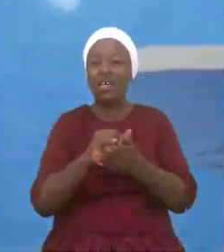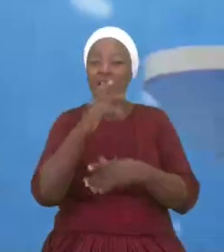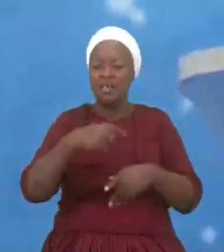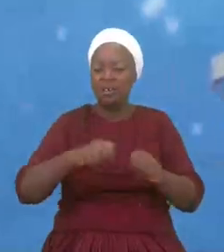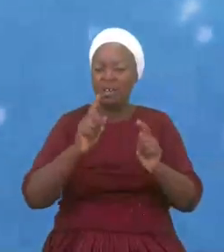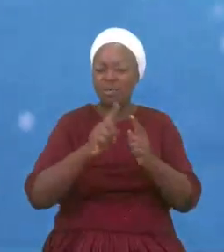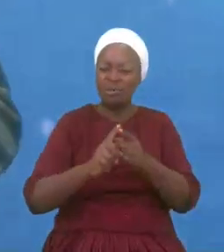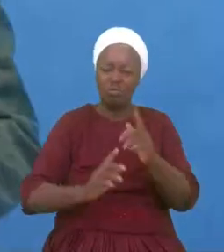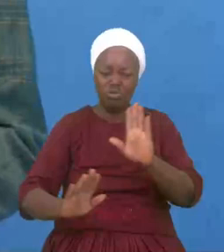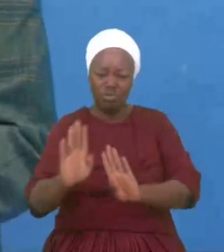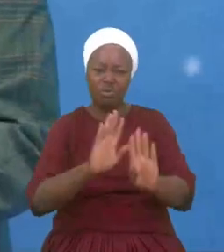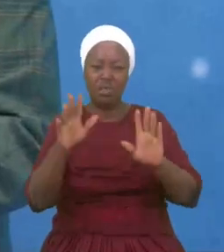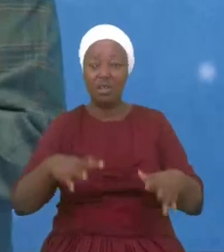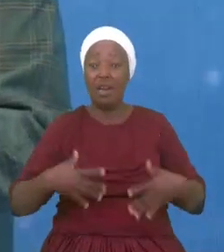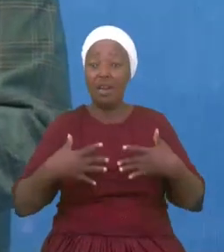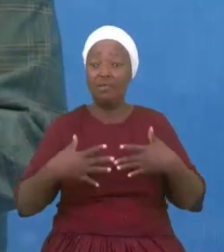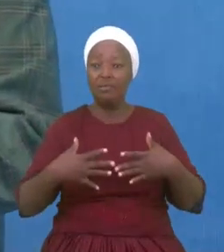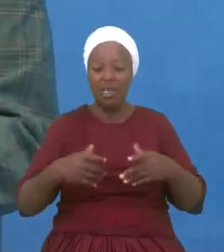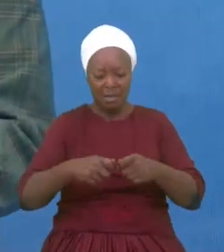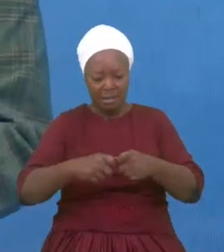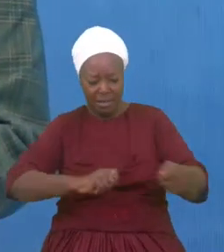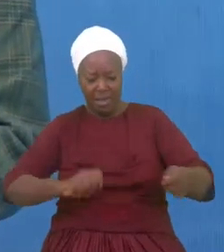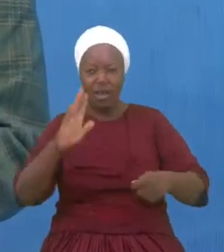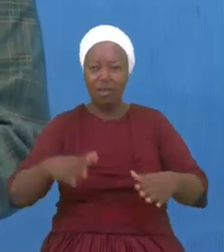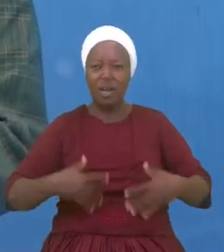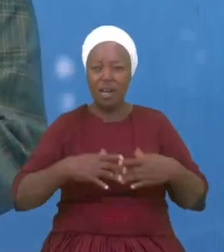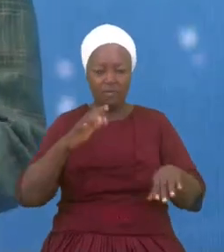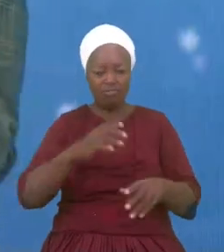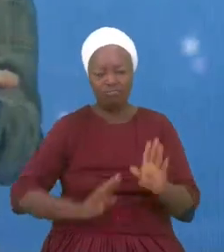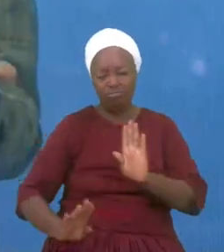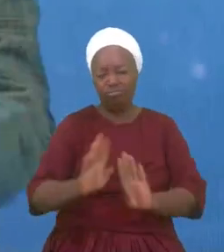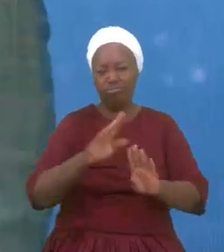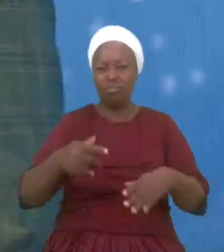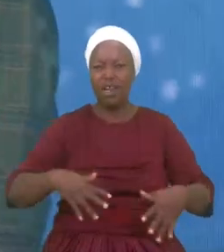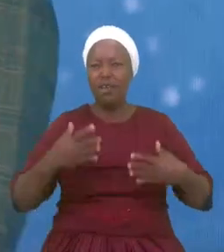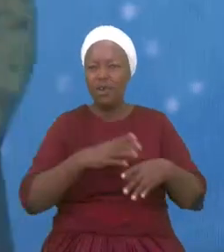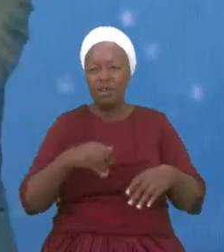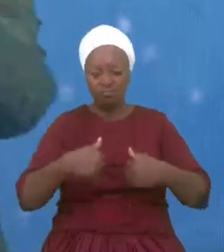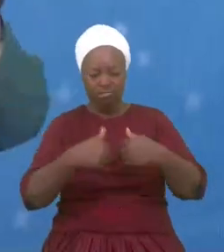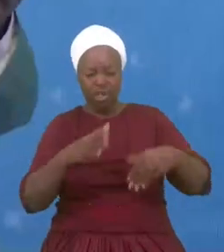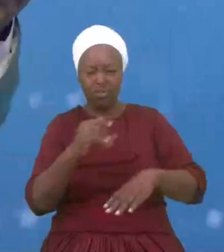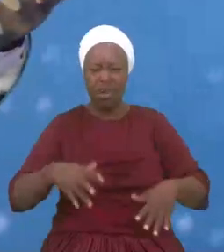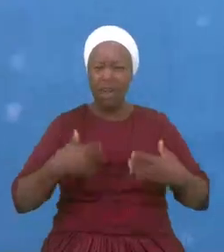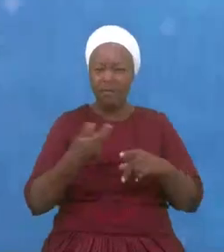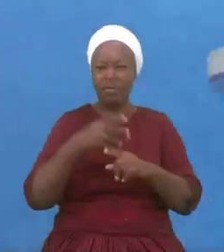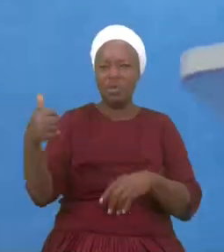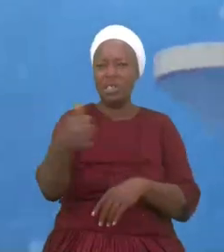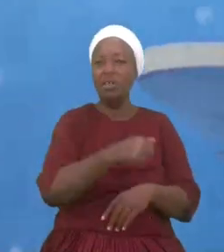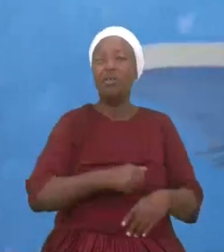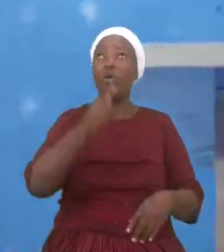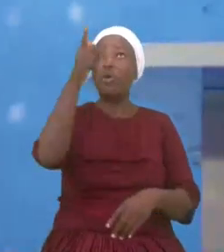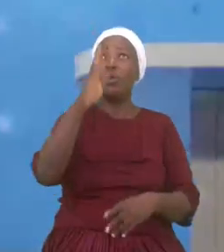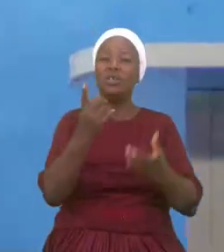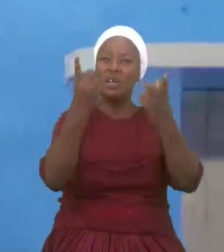Lotter de votre vie et les choses cachées qui essayaient de te tourmenter de te détruire